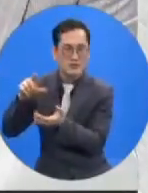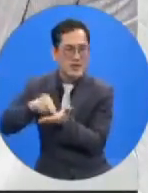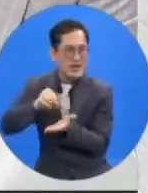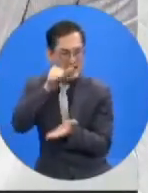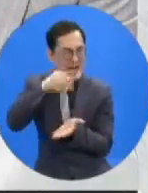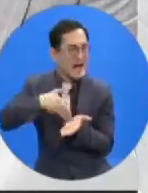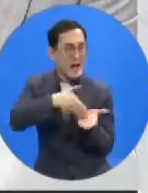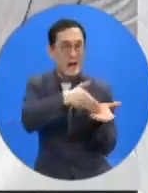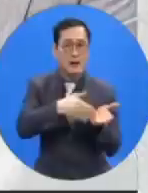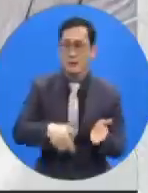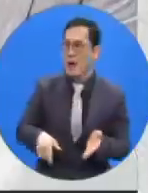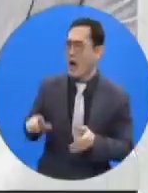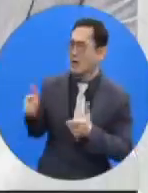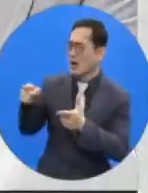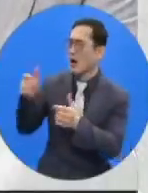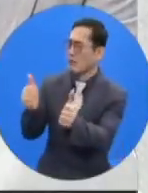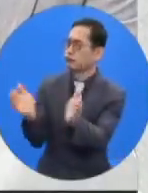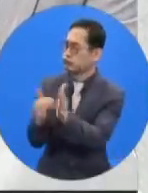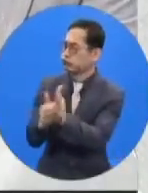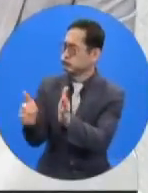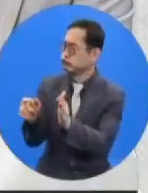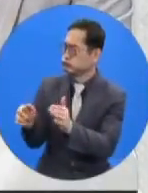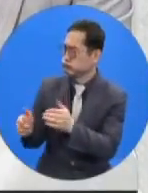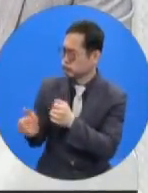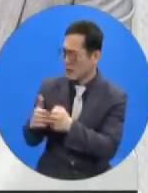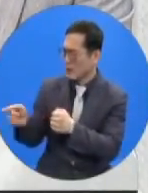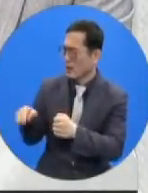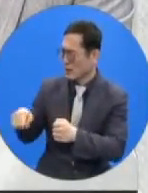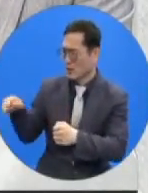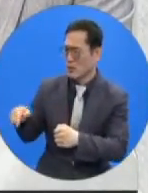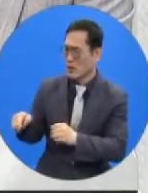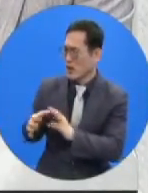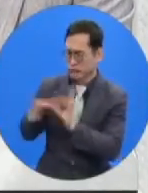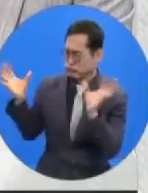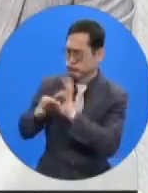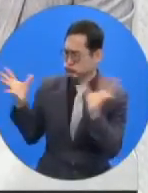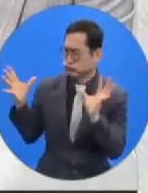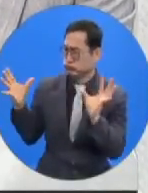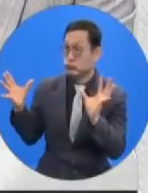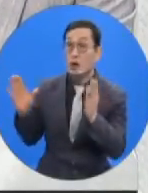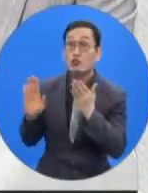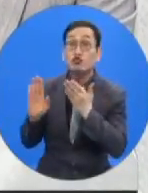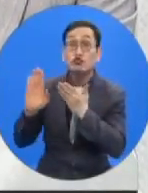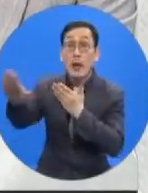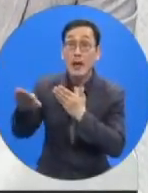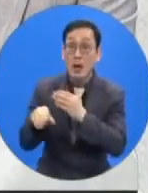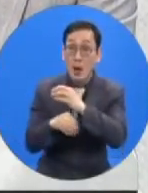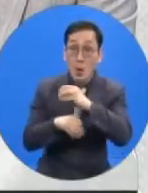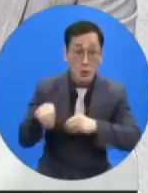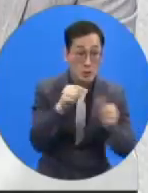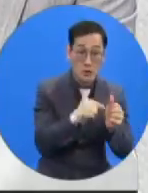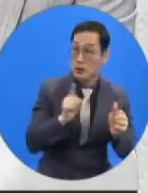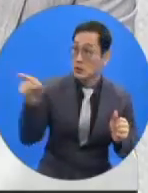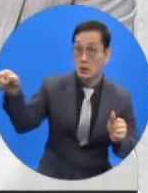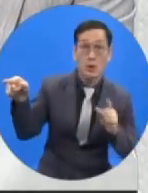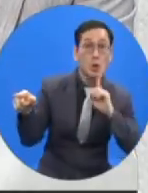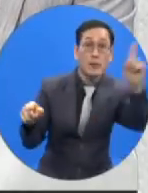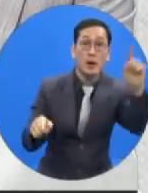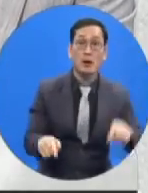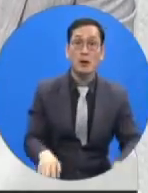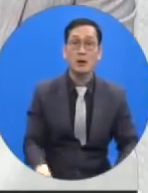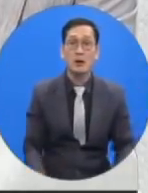방어를 했어요. 그런 분들이 지금 와서 저렇게 고발한다. 이율배반적인 행동이고 정치적인 이벤트다. 전